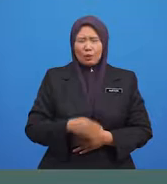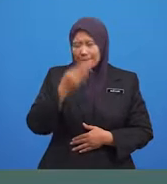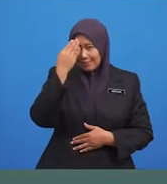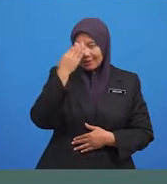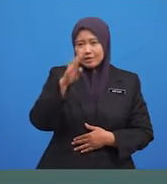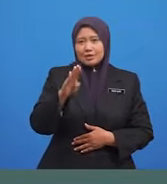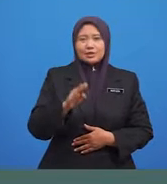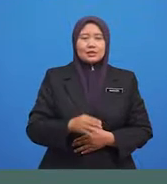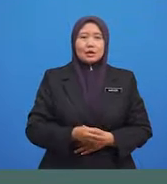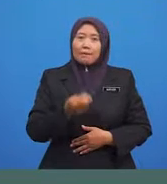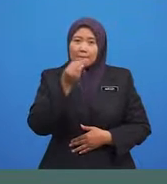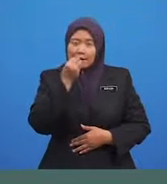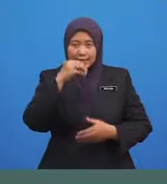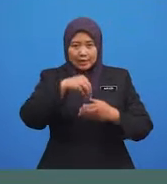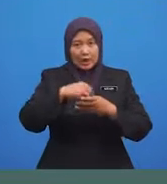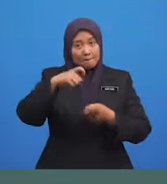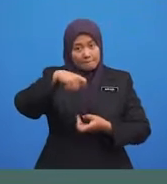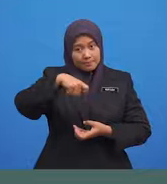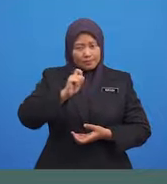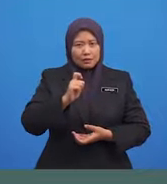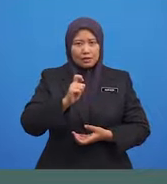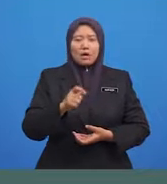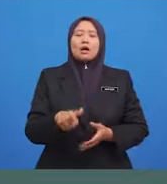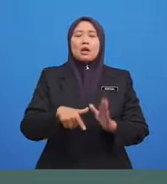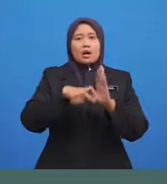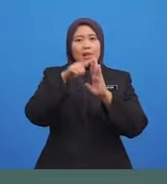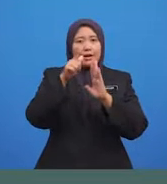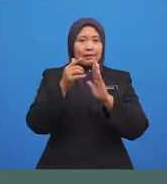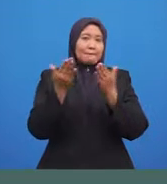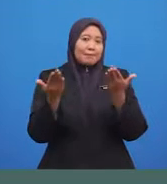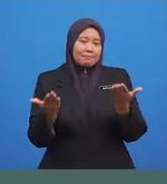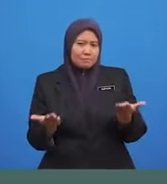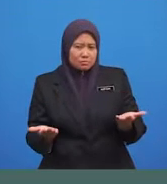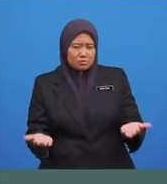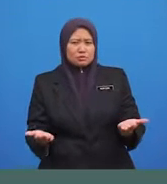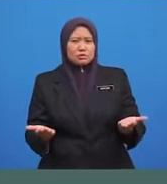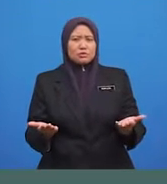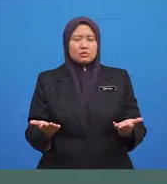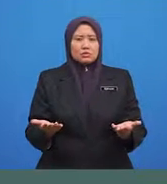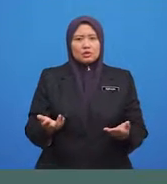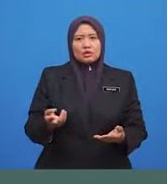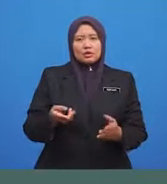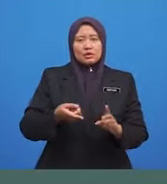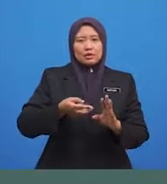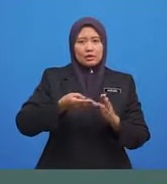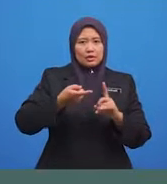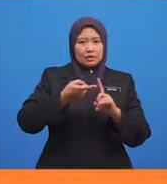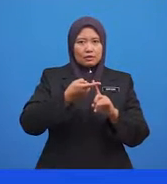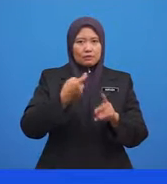Bijak. Makanan dalam tin ini lebih berat jika dibandingkan beberapa biji bola plastik.